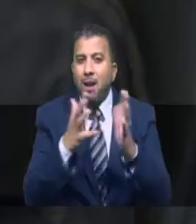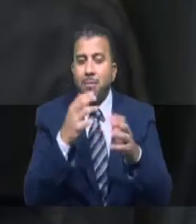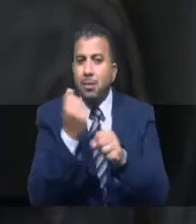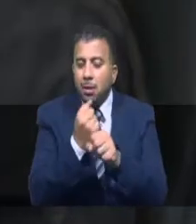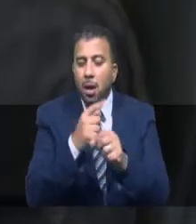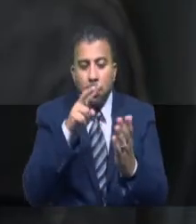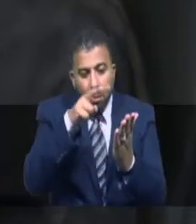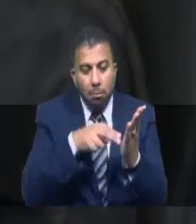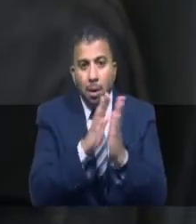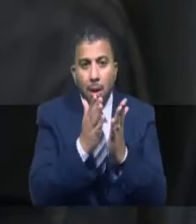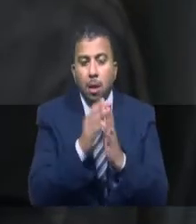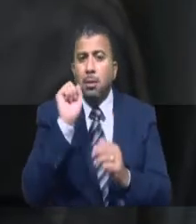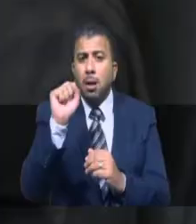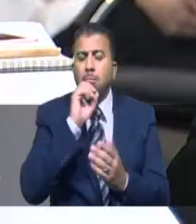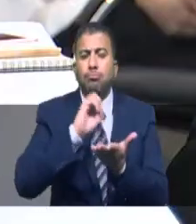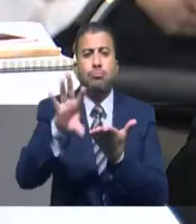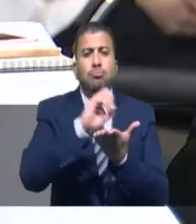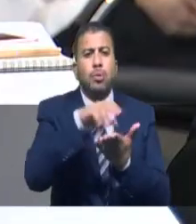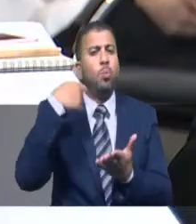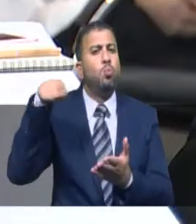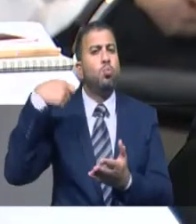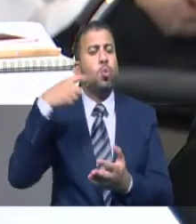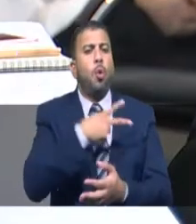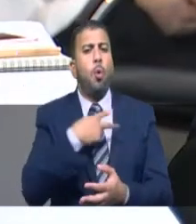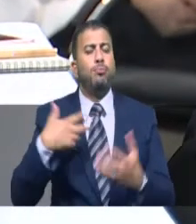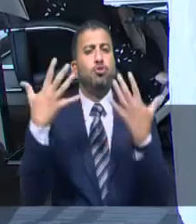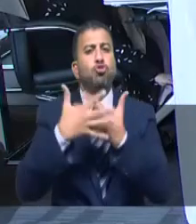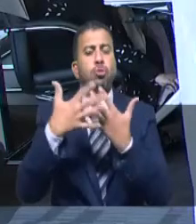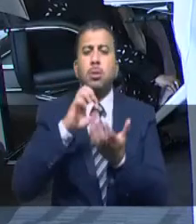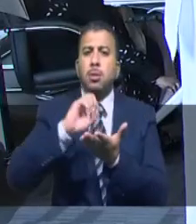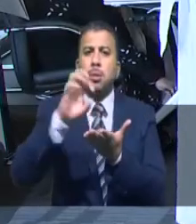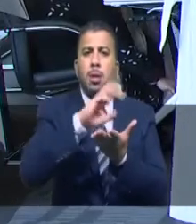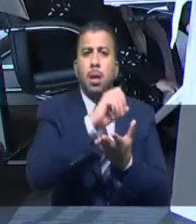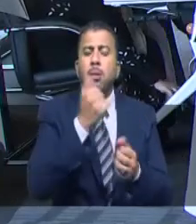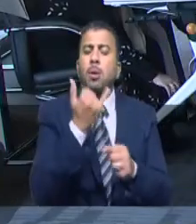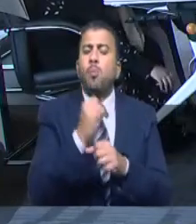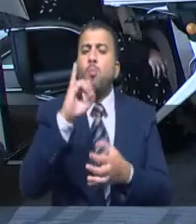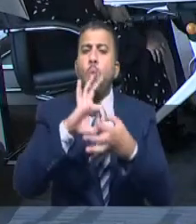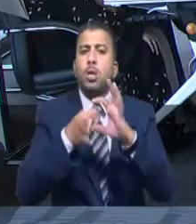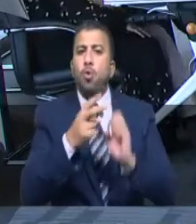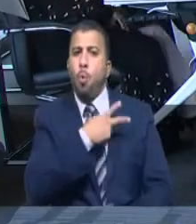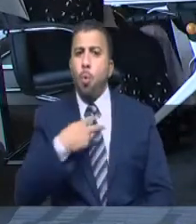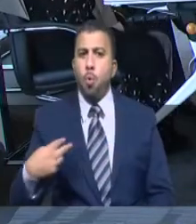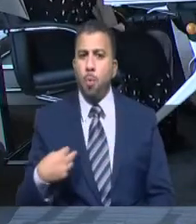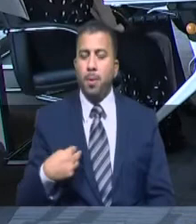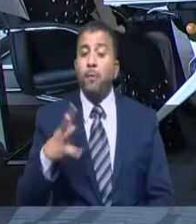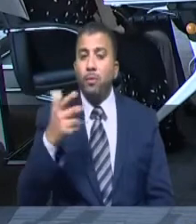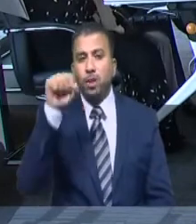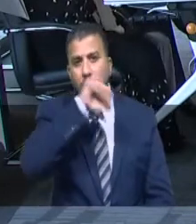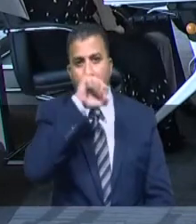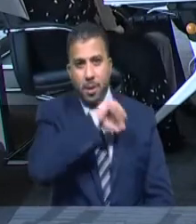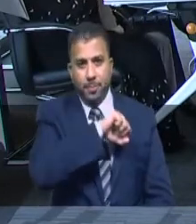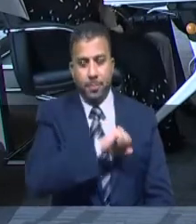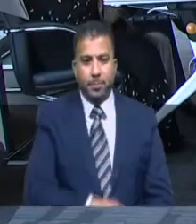وتوزيعه على كافة رؤساء ومديري عموم الدوائر والهيئات والمؤسسات الرسمية في الإمارة.